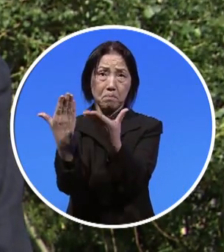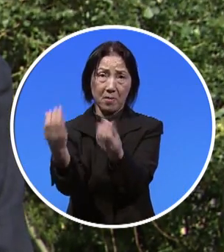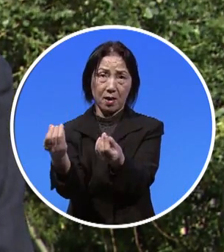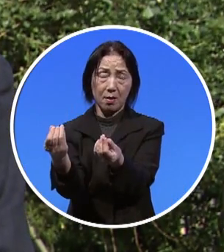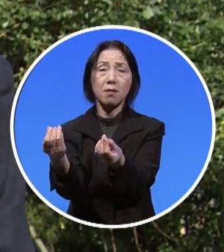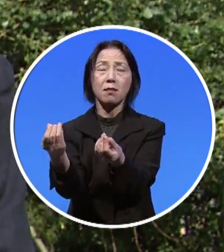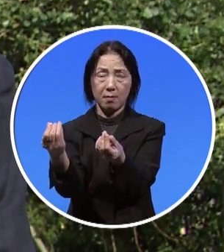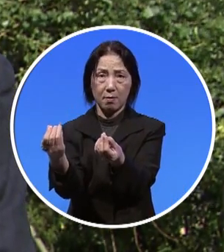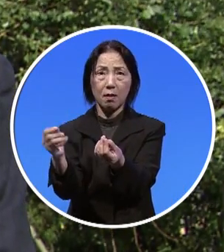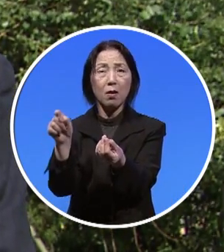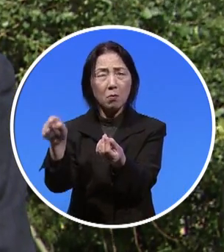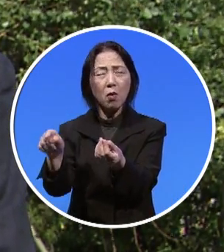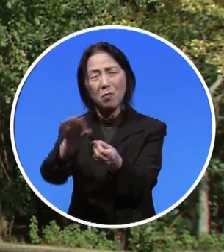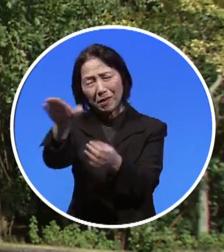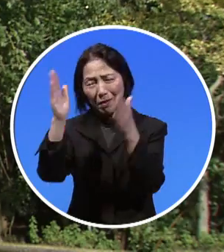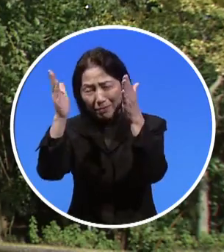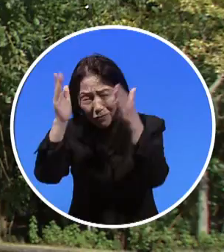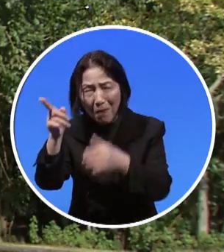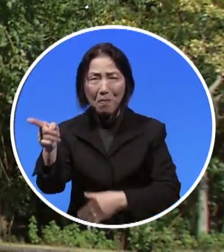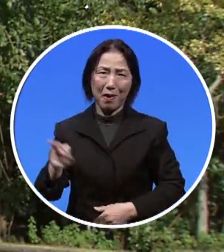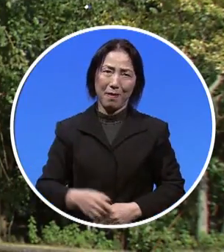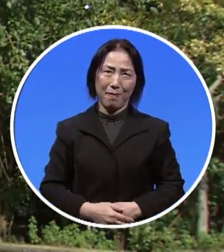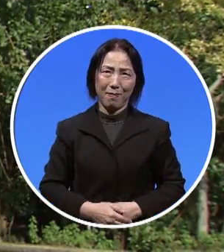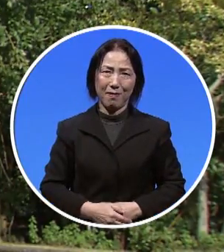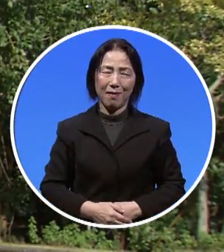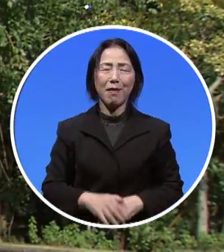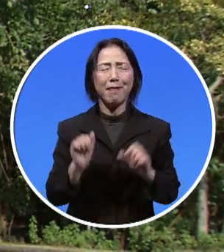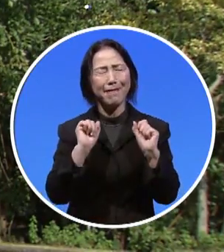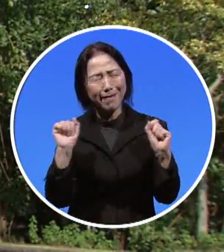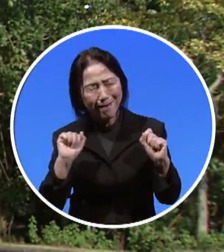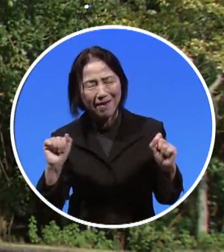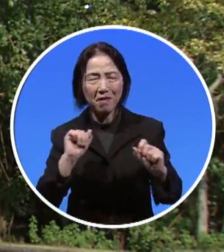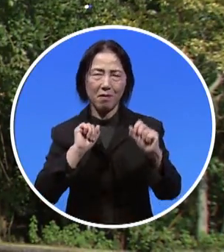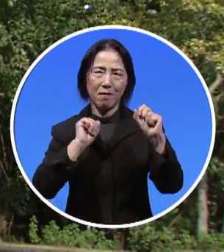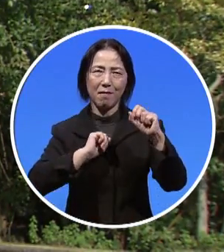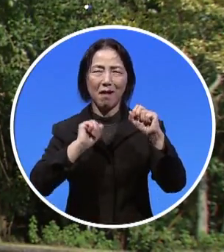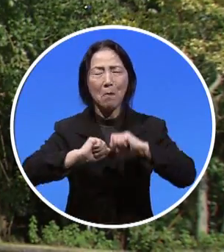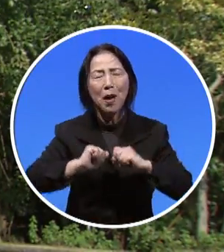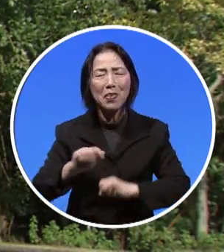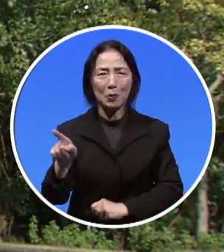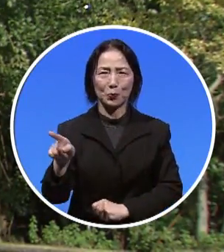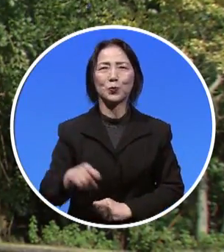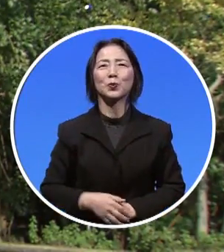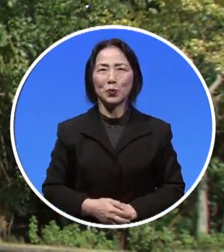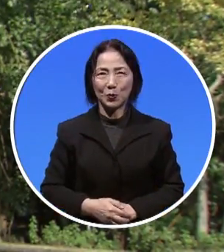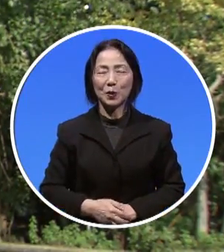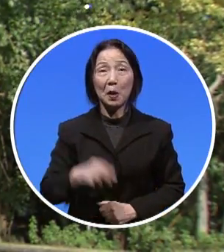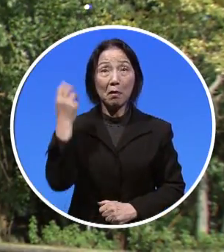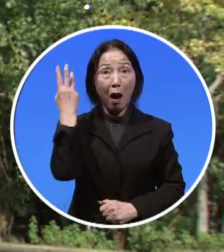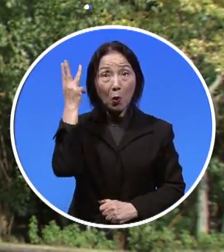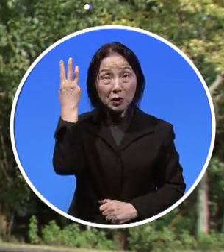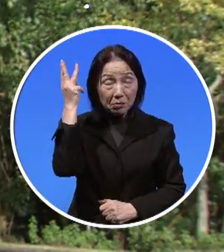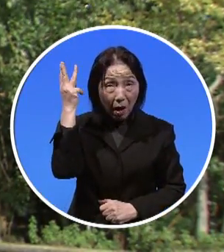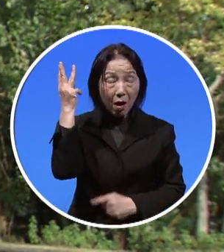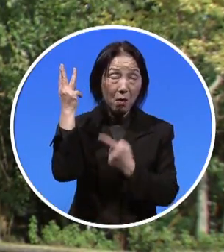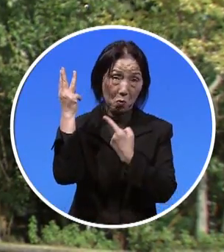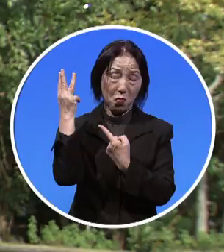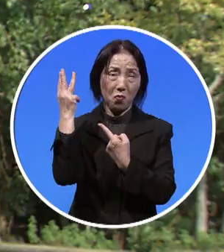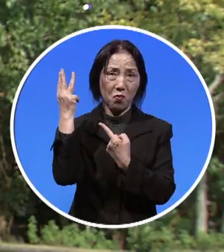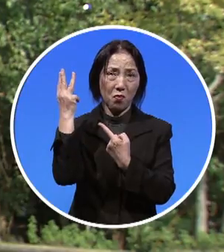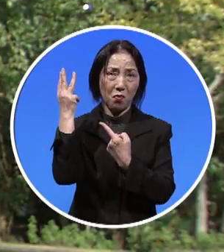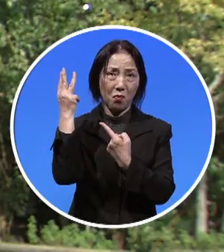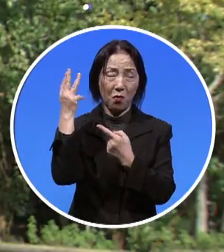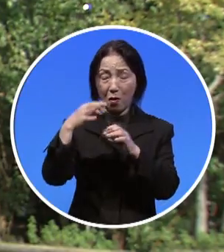学会に行ってきました木本ねーみんな一生懸命ですよ閾値として来られるが鹿児島